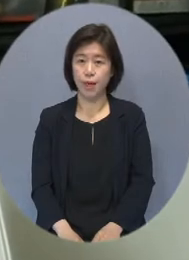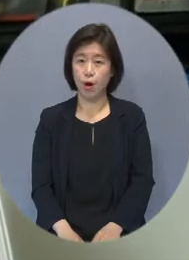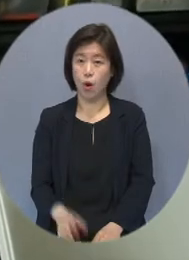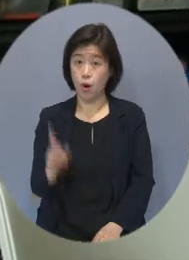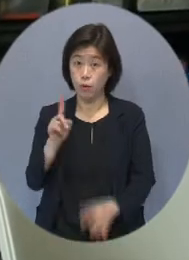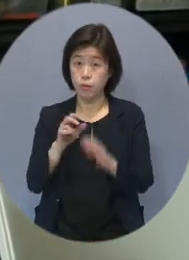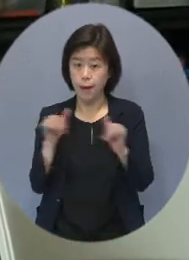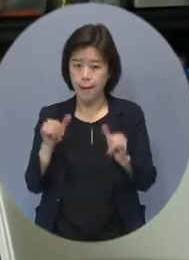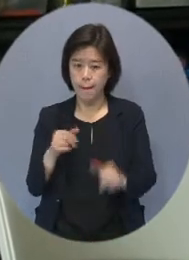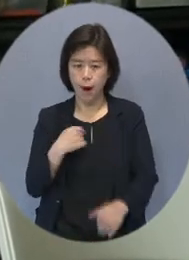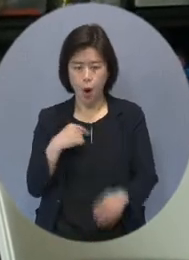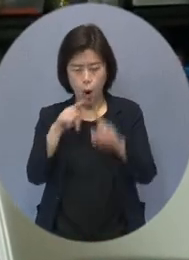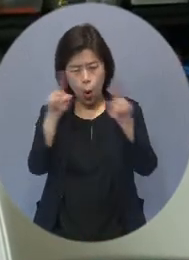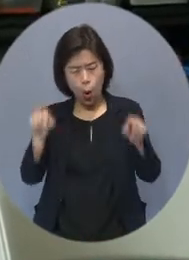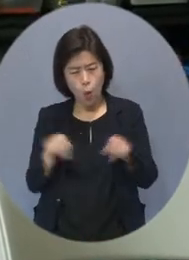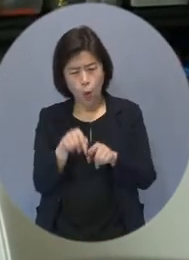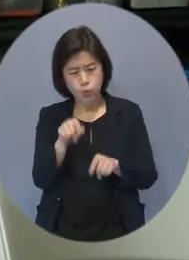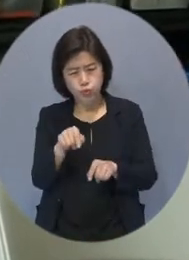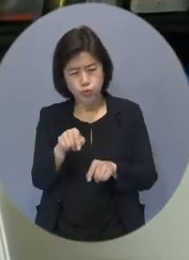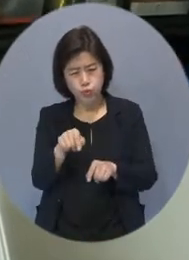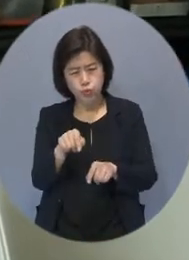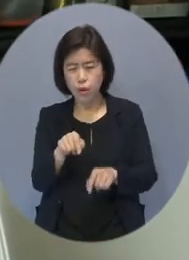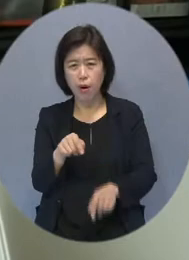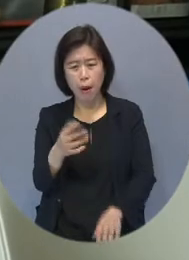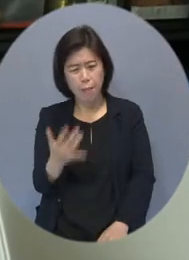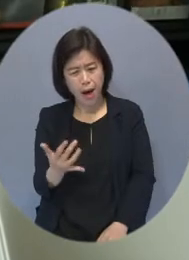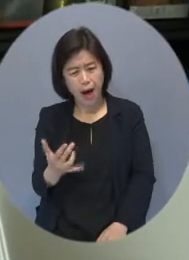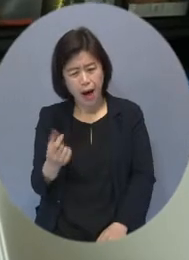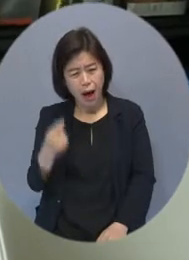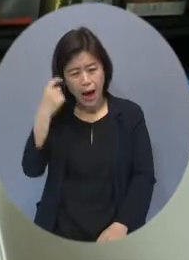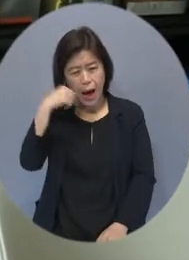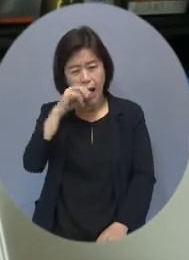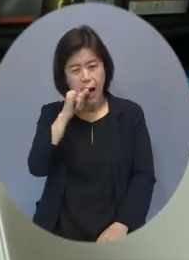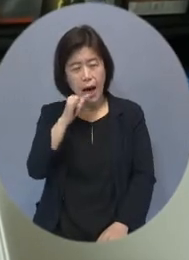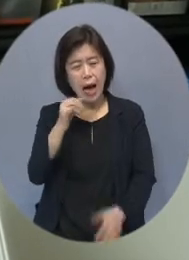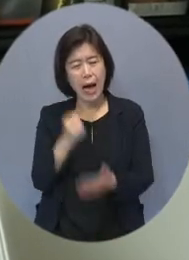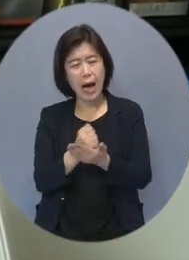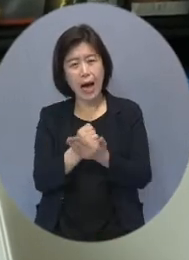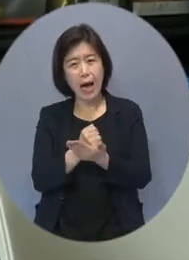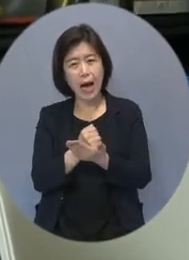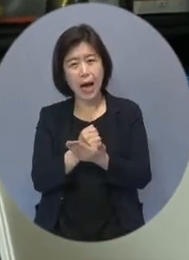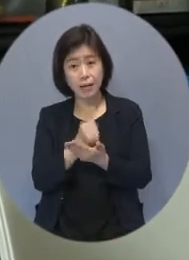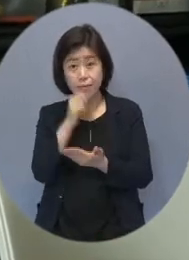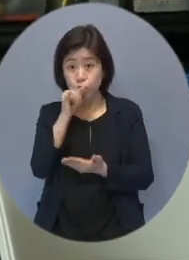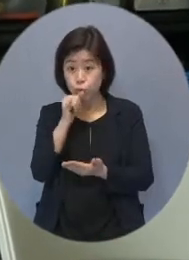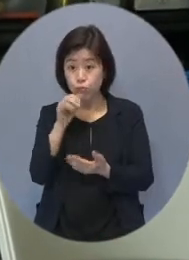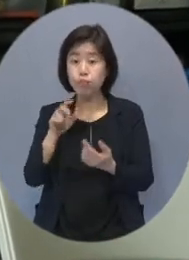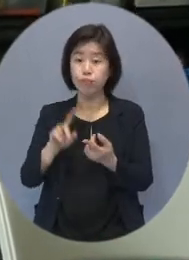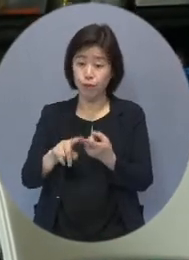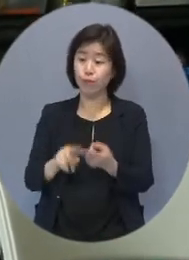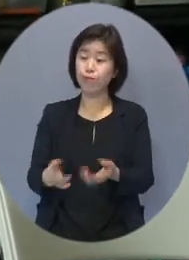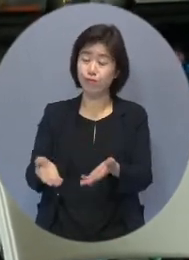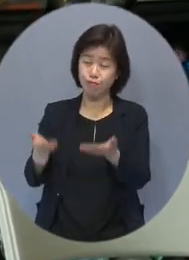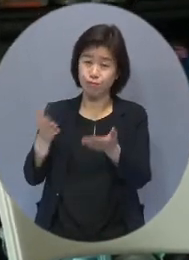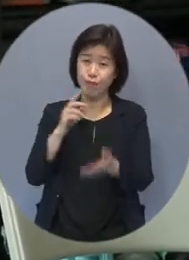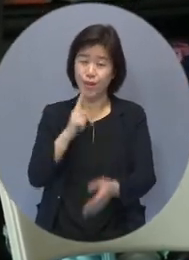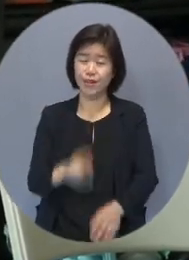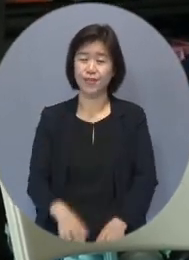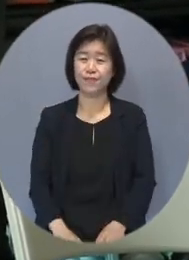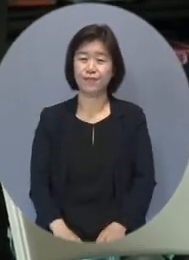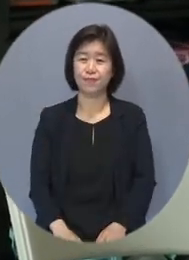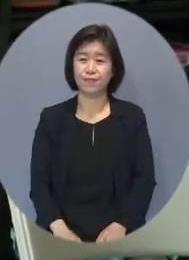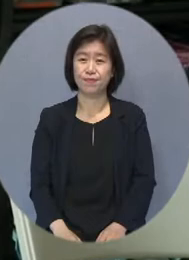계속 채우고 싶어하는 욕구가 자꾸 생기는 분들이 계셔서 그런 분들은 어쩔 수 없이 그냥 그럼 채우세요 해요. 그